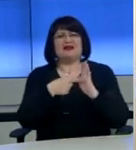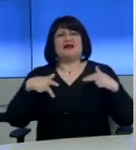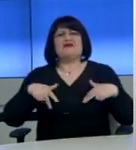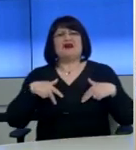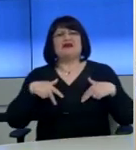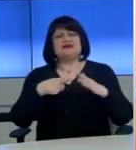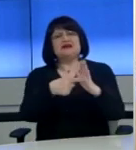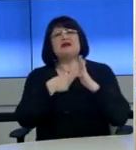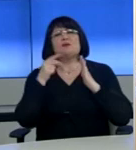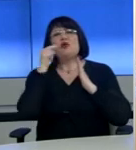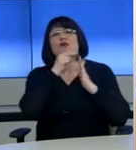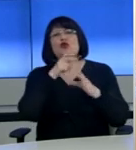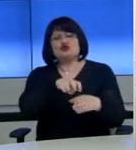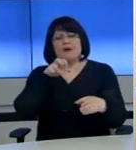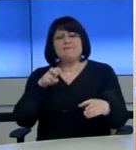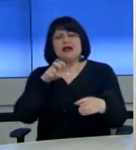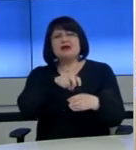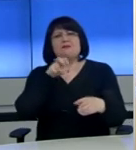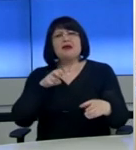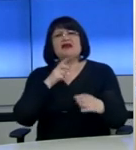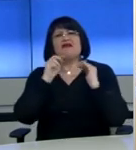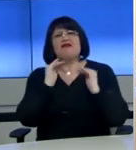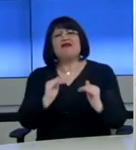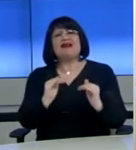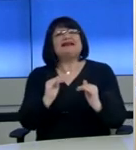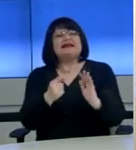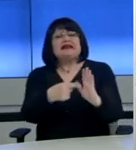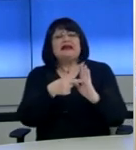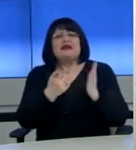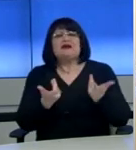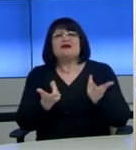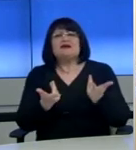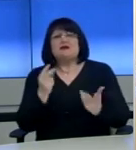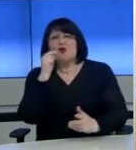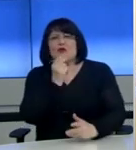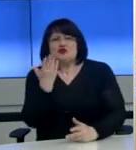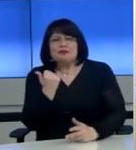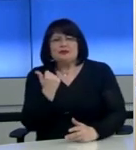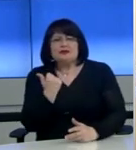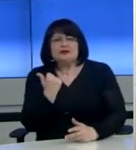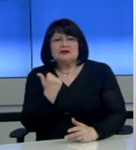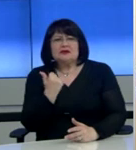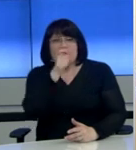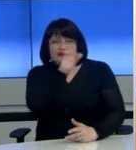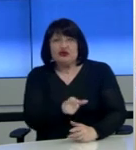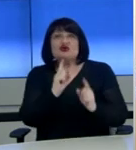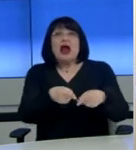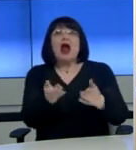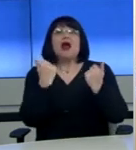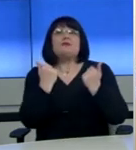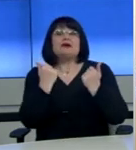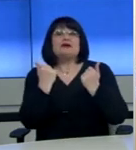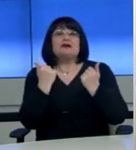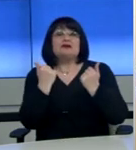του, απέχοντας και τότε και σήμερα από τη διαδικασία? Ότι δεν αποφασίζει αυτός,